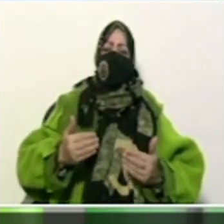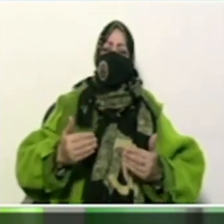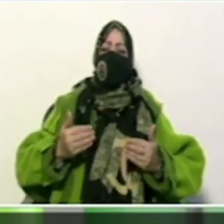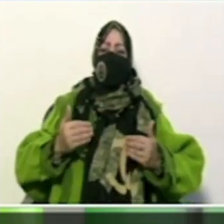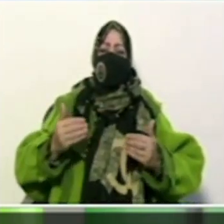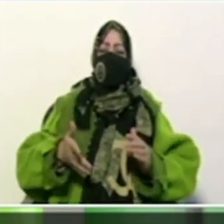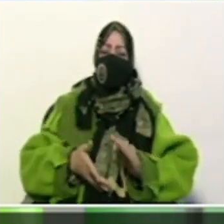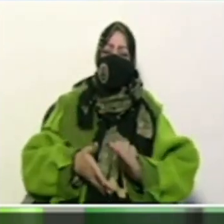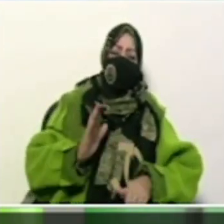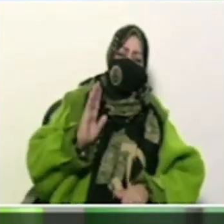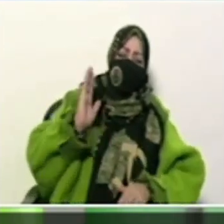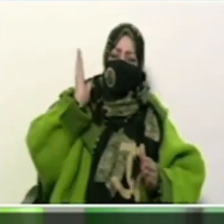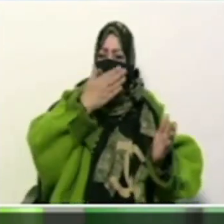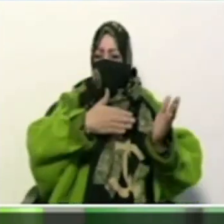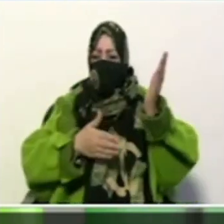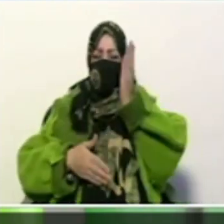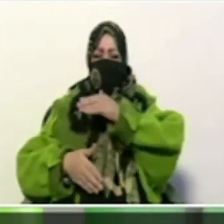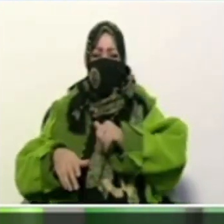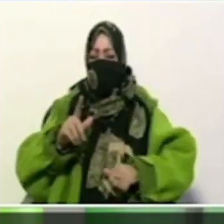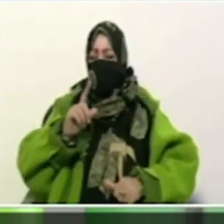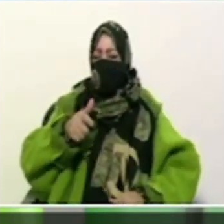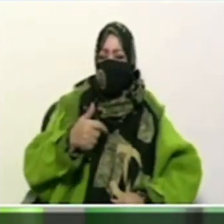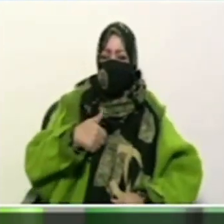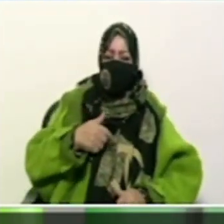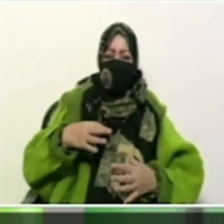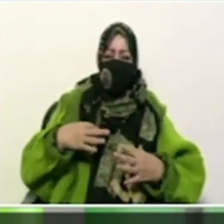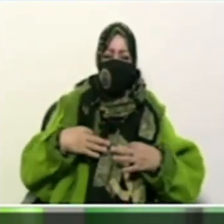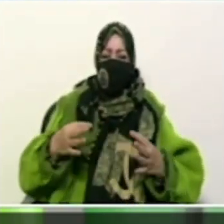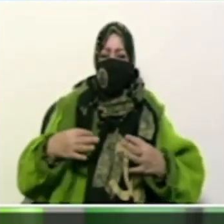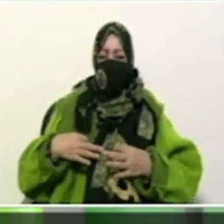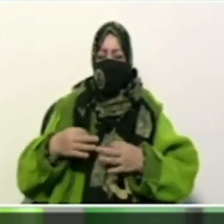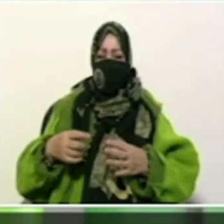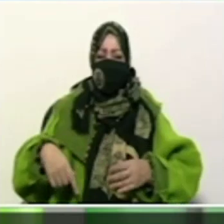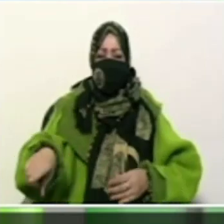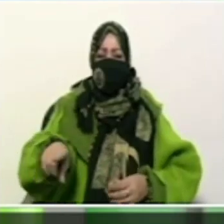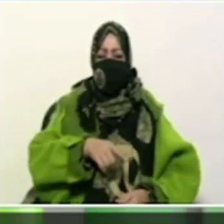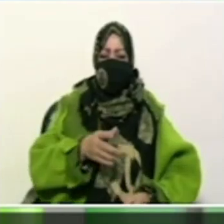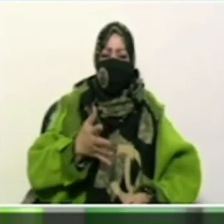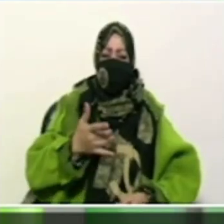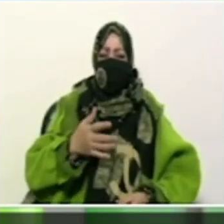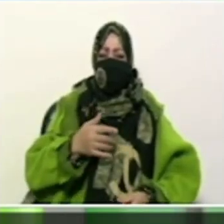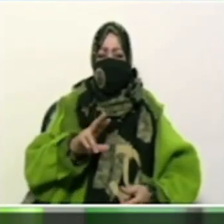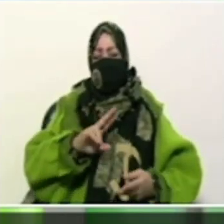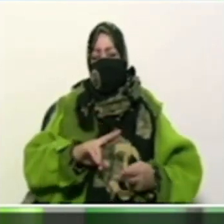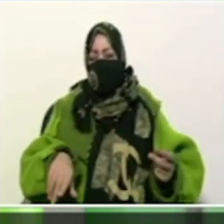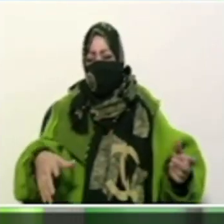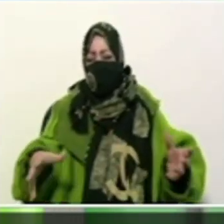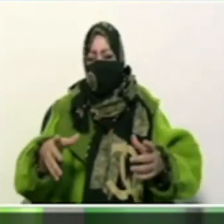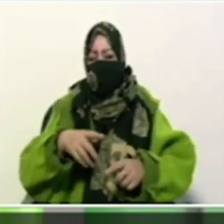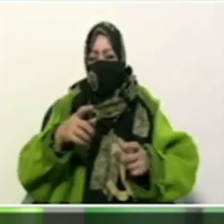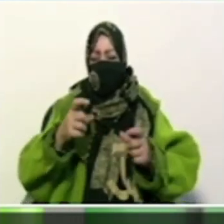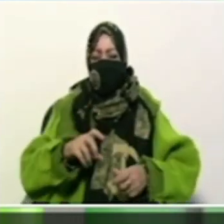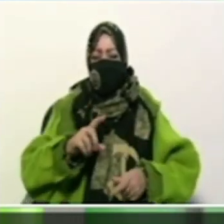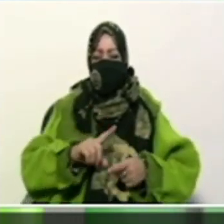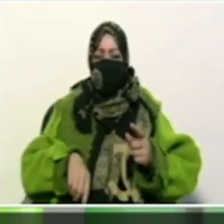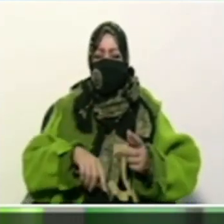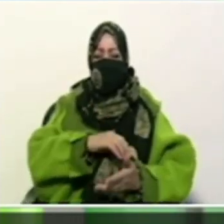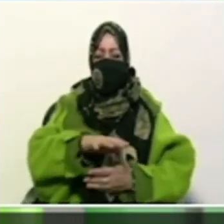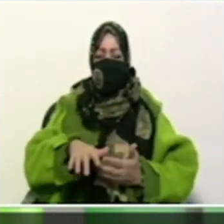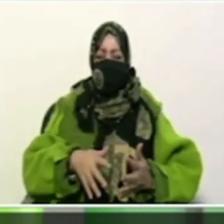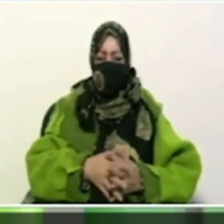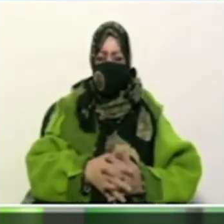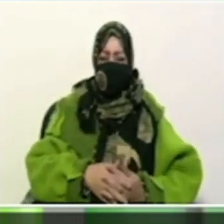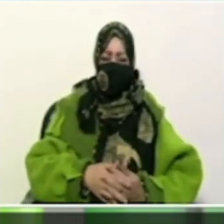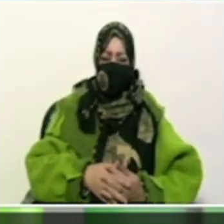هي معلش هو الاخ والاخت موجودين ولا لا؟ اختك متوفين الاخ والاخت. قبل الام هم ولا